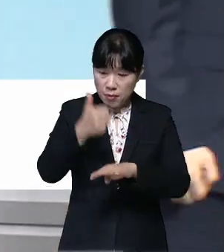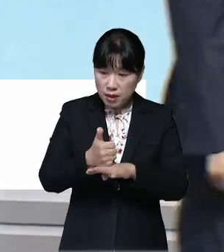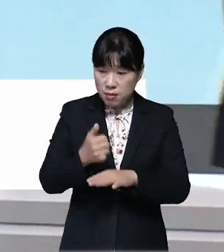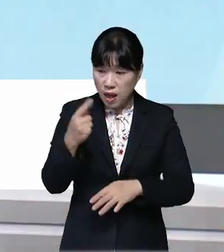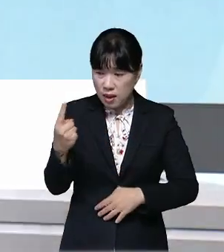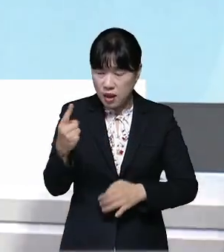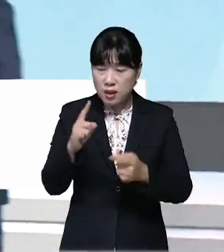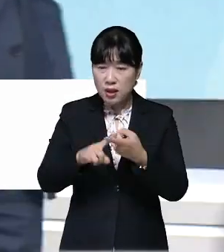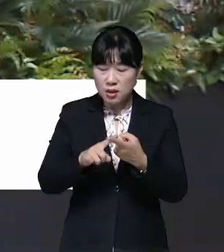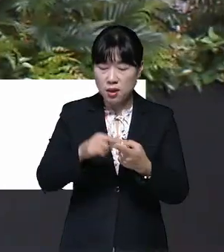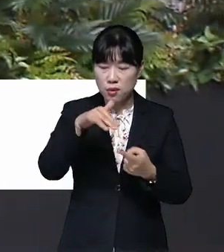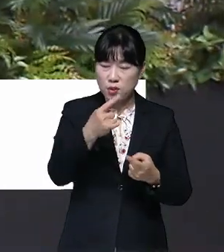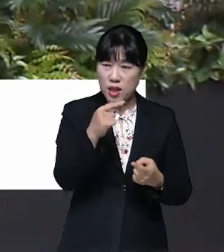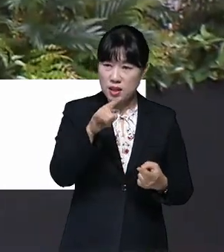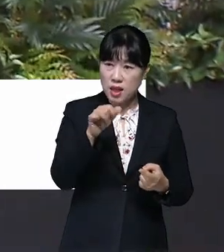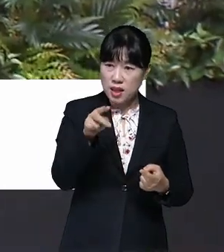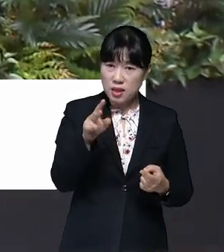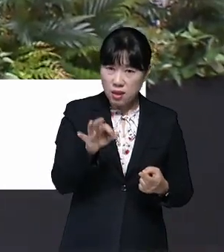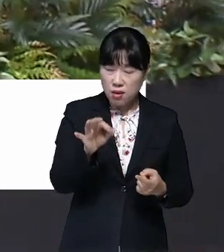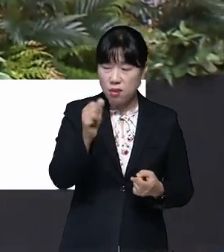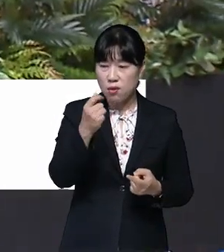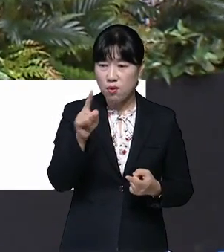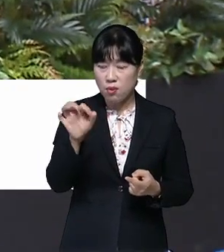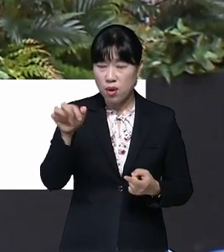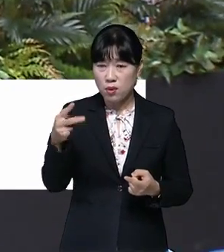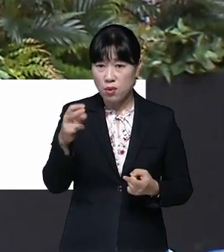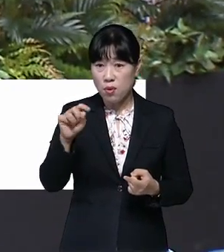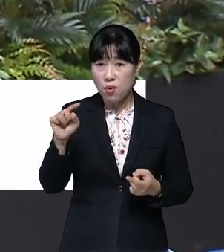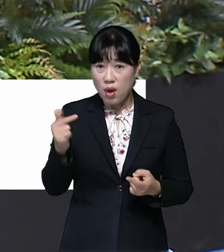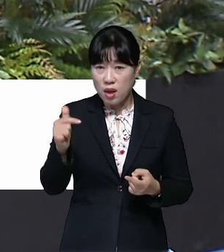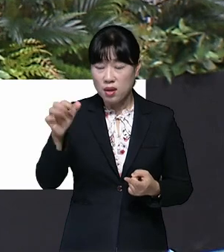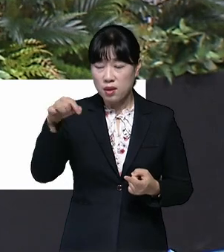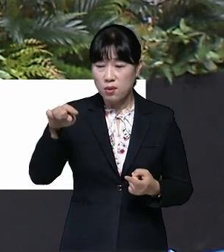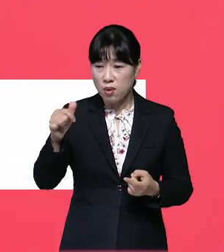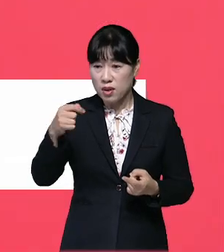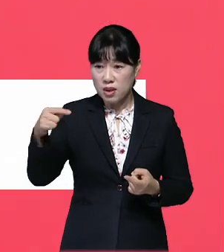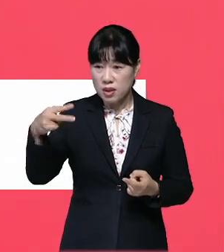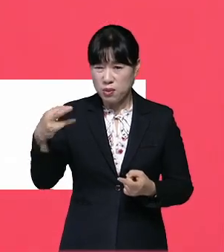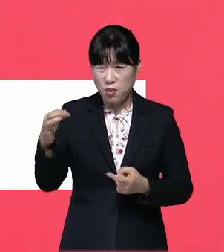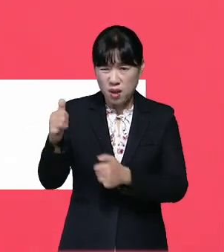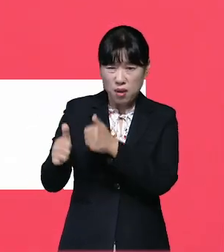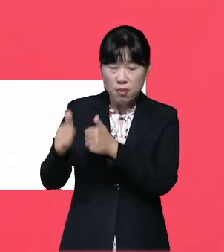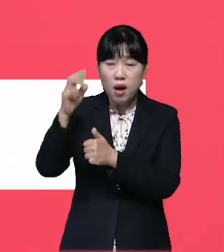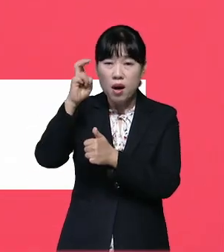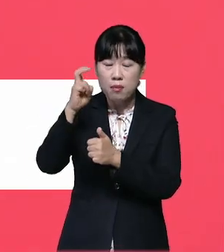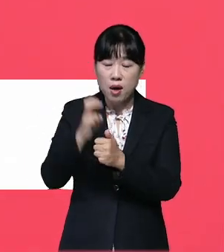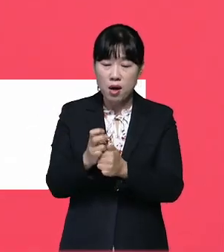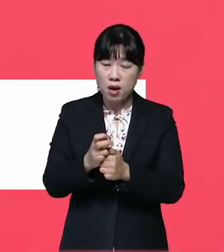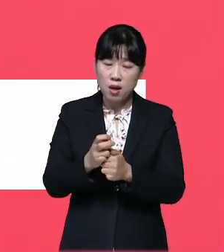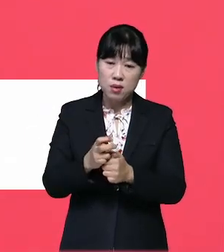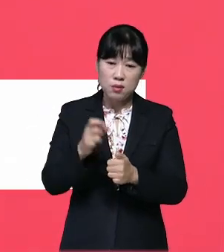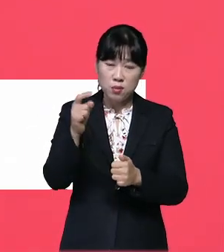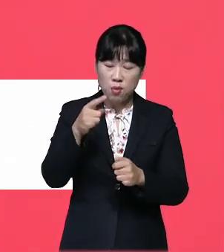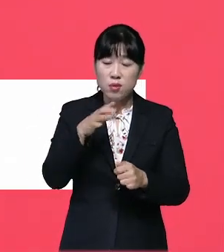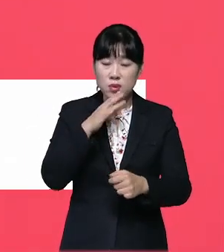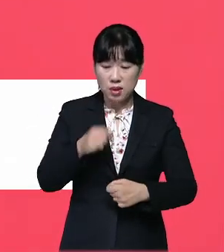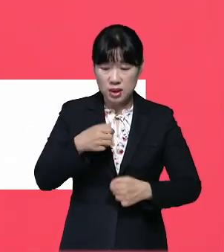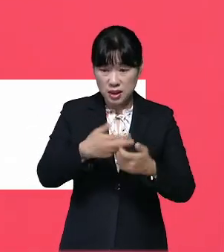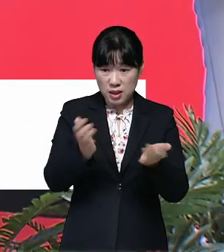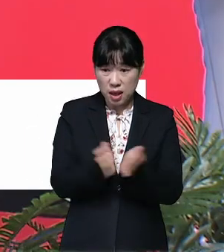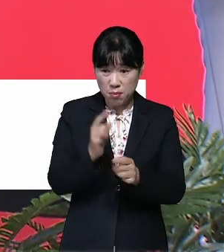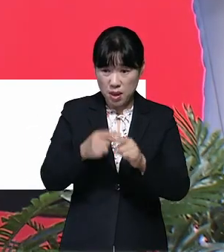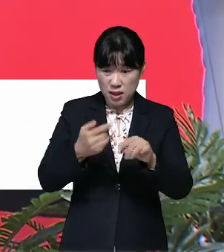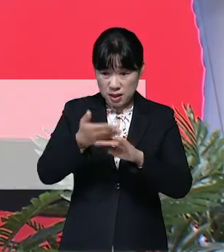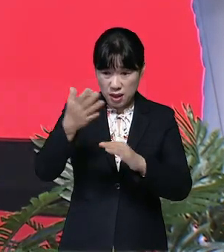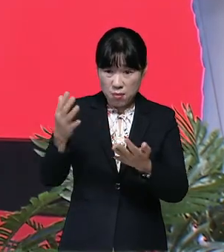최재형, 황교안, 원희룡 세 후보의 접전이 예상됩니다. 대선 경선에서 과반 득표자가 나오지 않은 정의당은